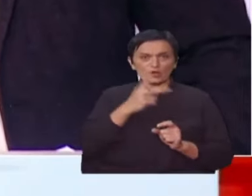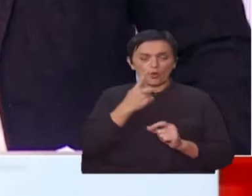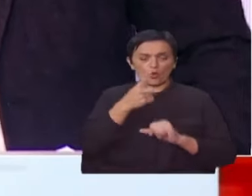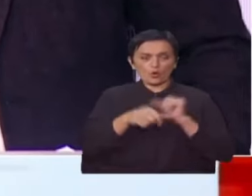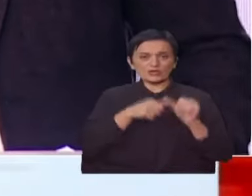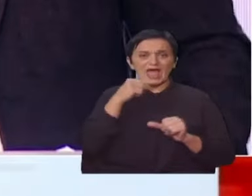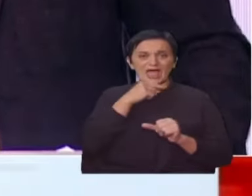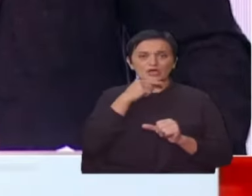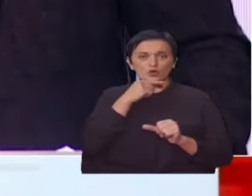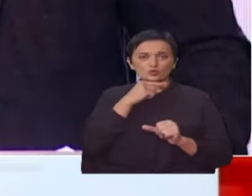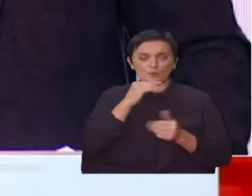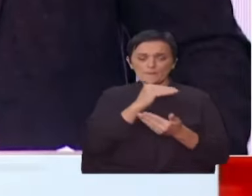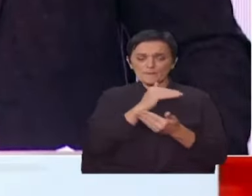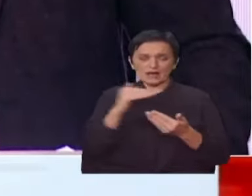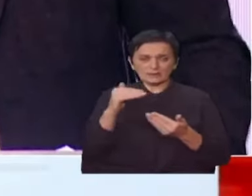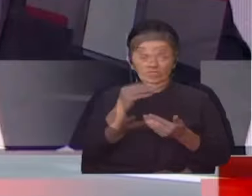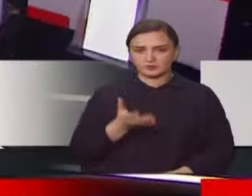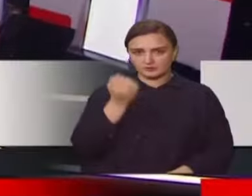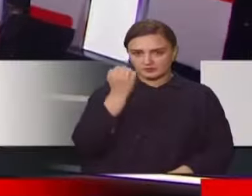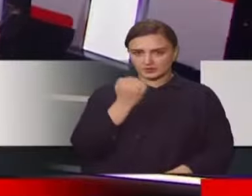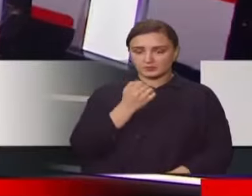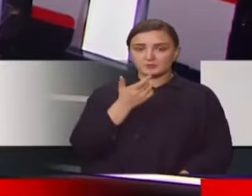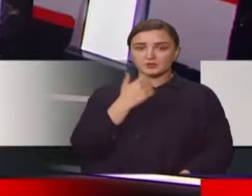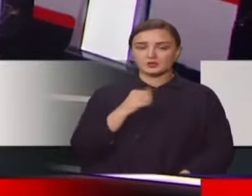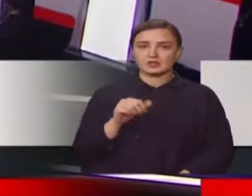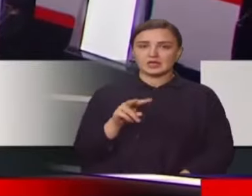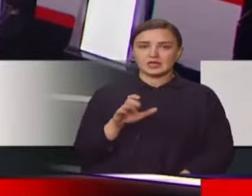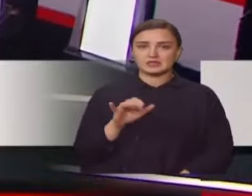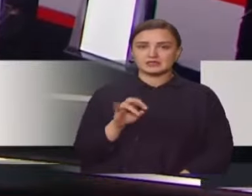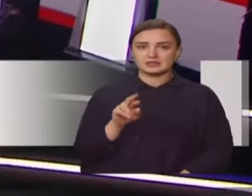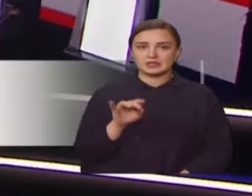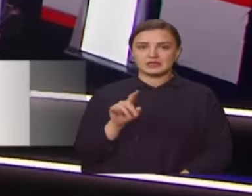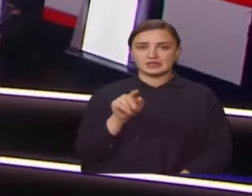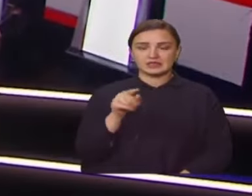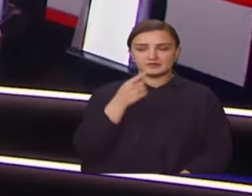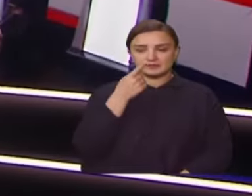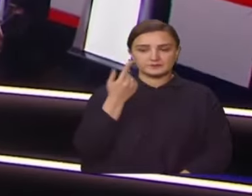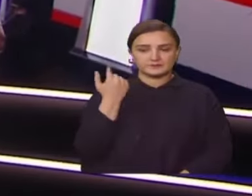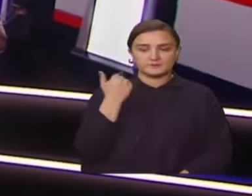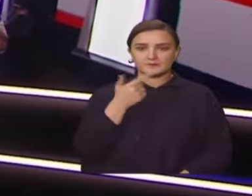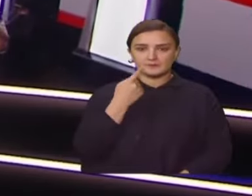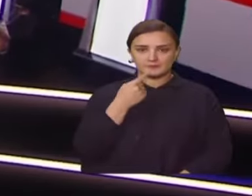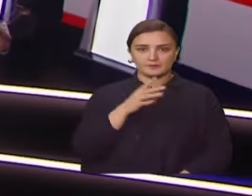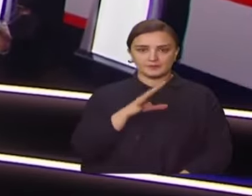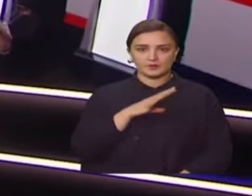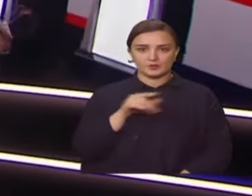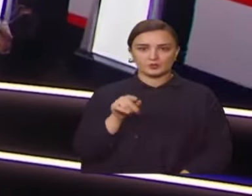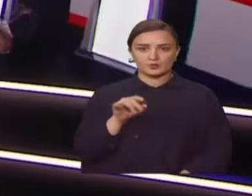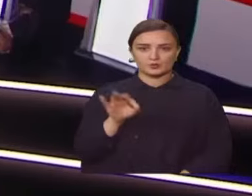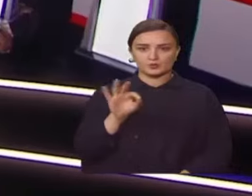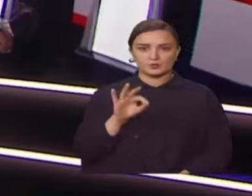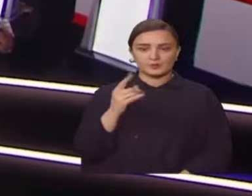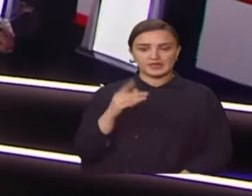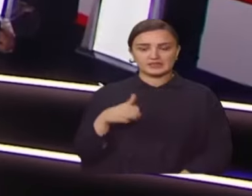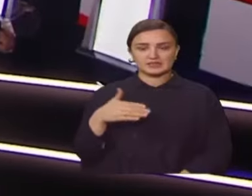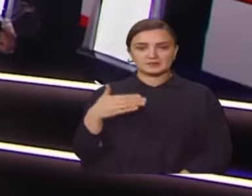2021 წლის ეკონომიკური პარამეტრები. კი ბატონო. ბატონო ალექსანდრე, თქვენ წეღან ახსენეთ გარკვეულ ნაწილში ერთის